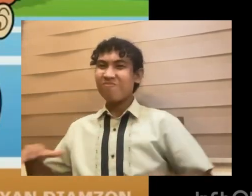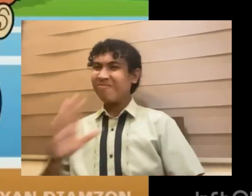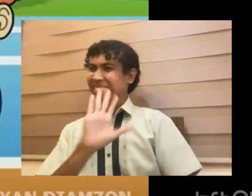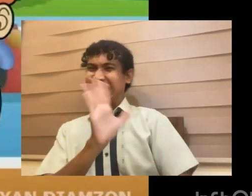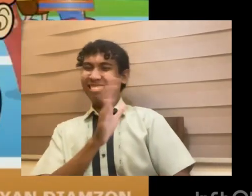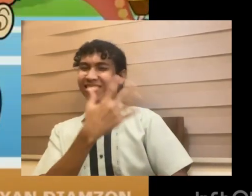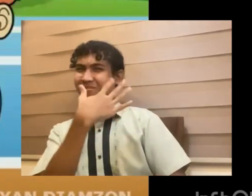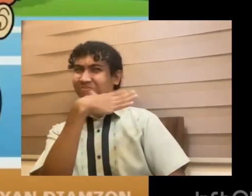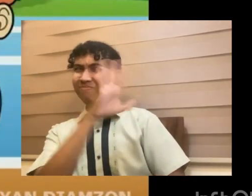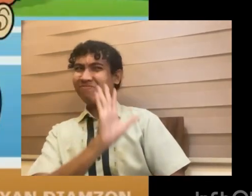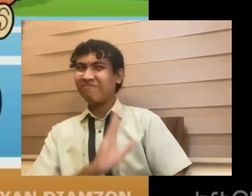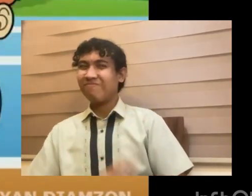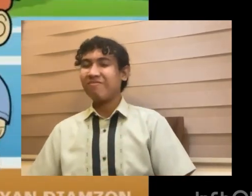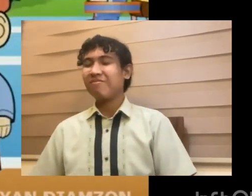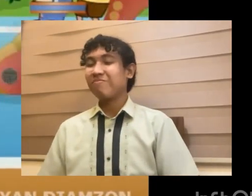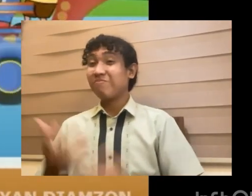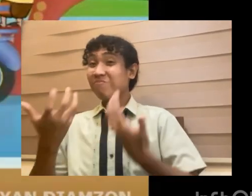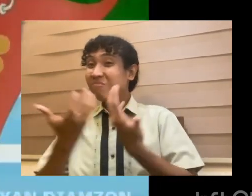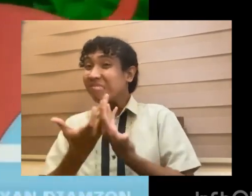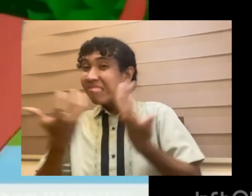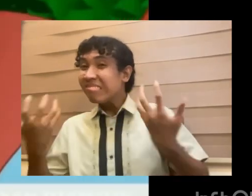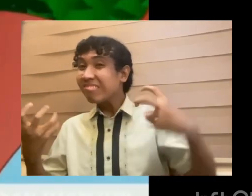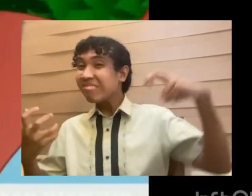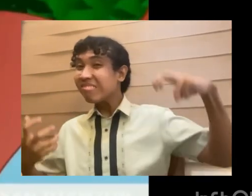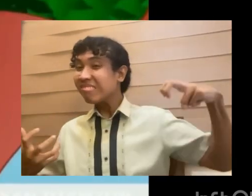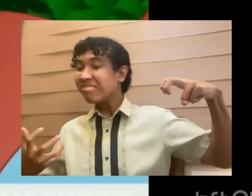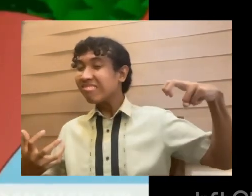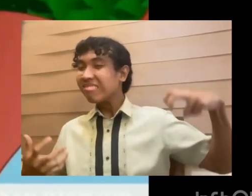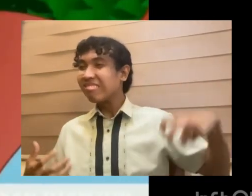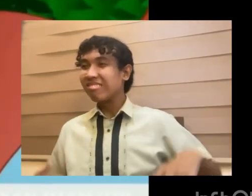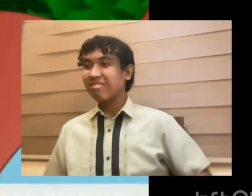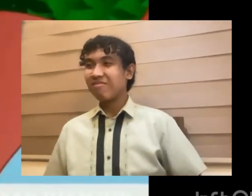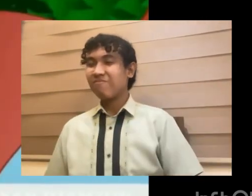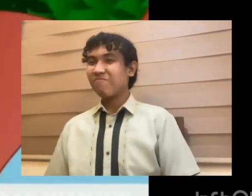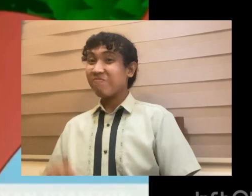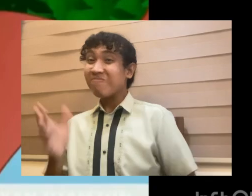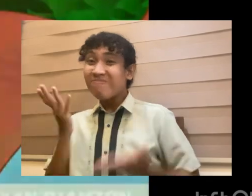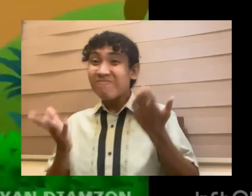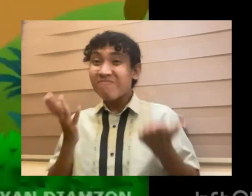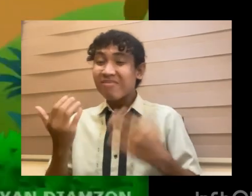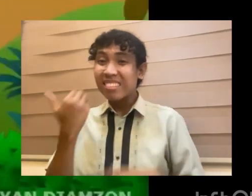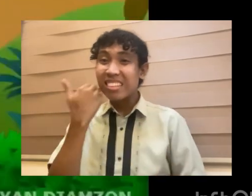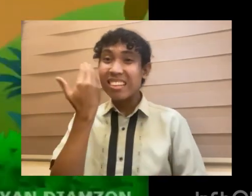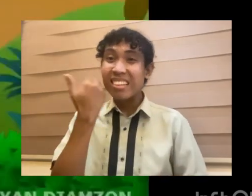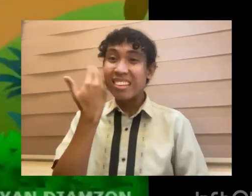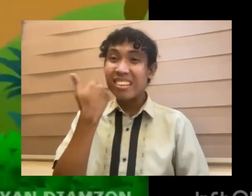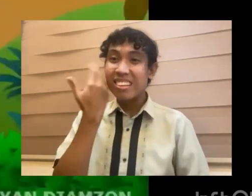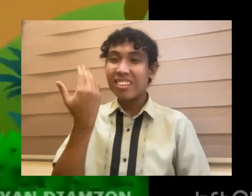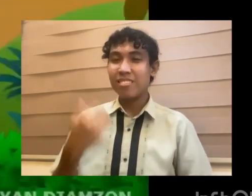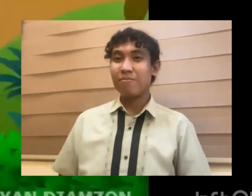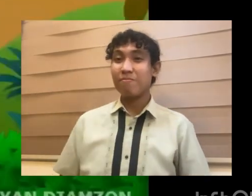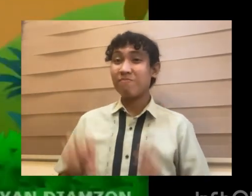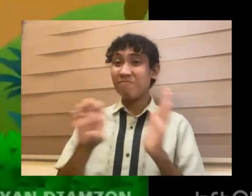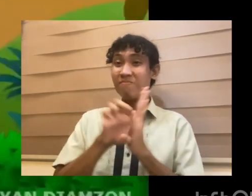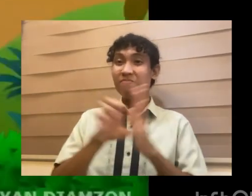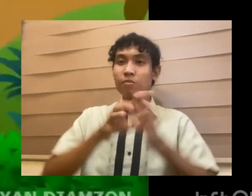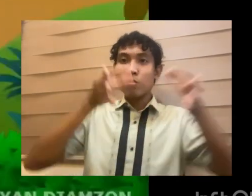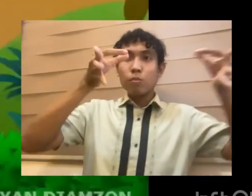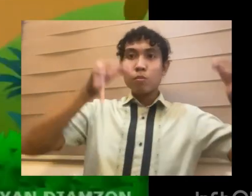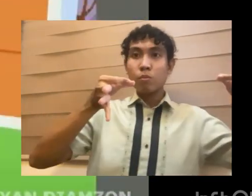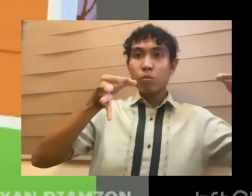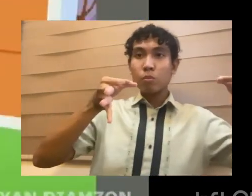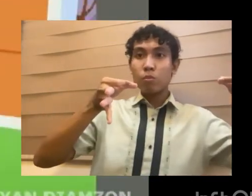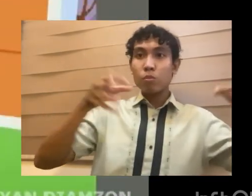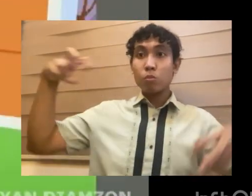ayaw makipaglaro. Umiiwas sila kay Titoy tuwing dumaraan siya. Nahihiya ata. Pag nasa plaza na sila, di